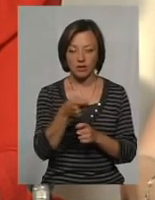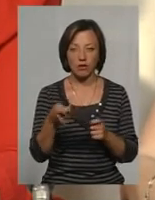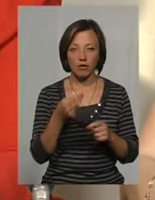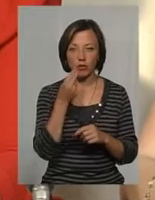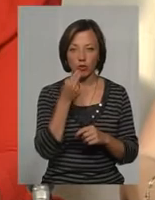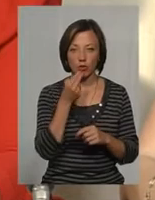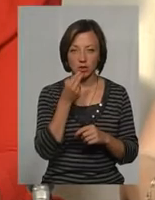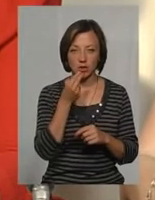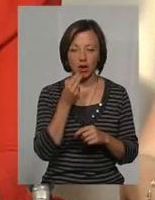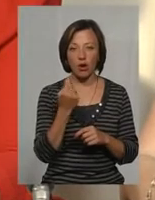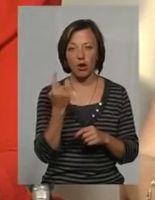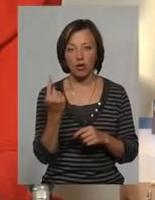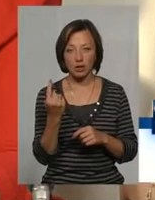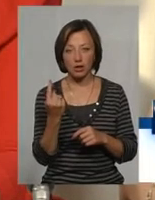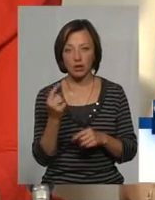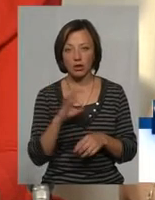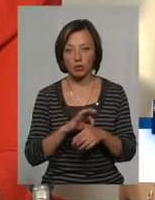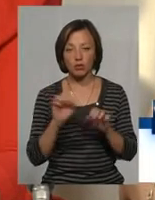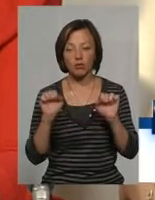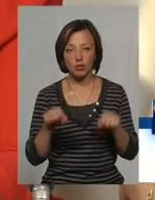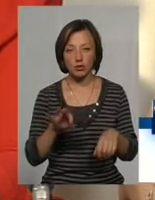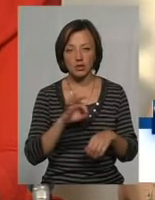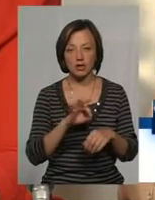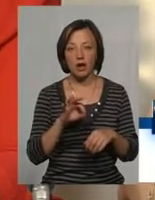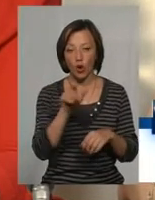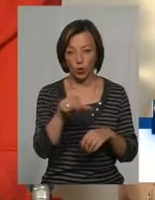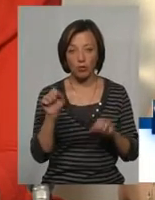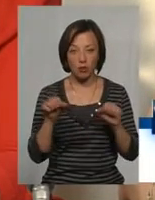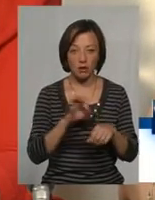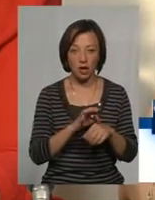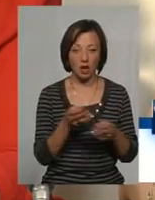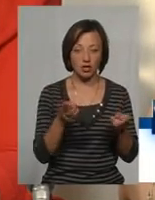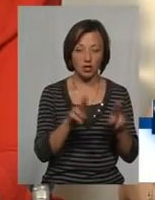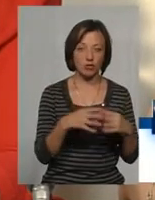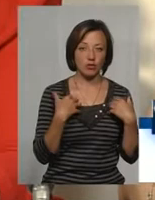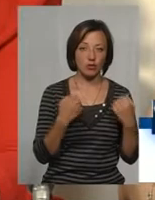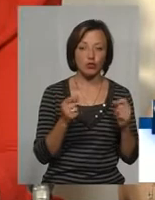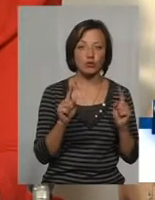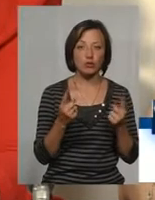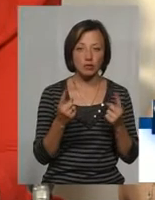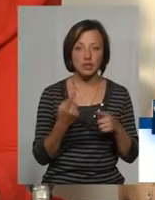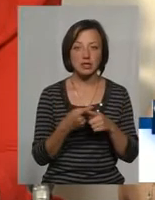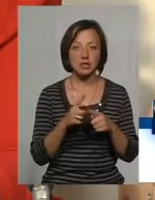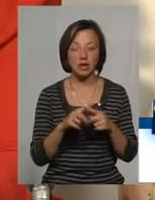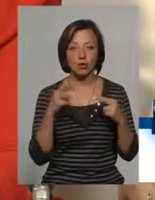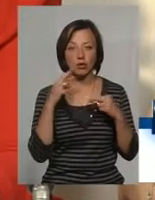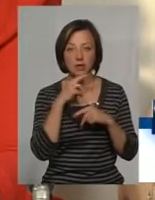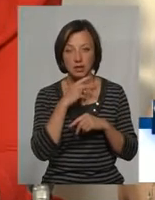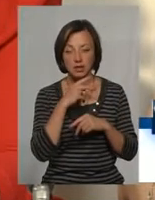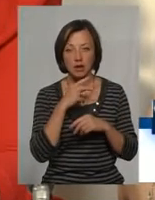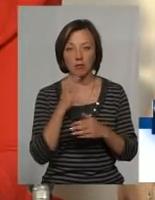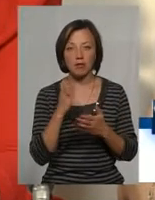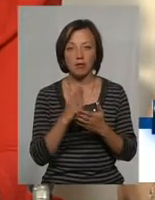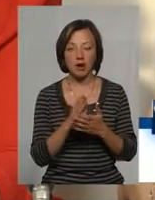продукцію, то одні люди можуть захворіти, а інші залишитись здоровими, тому що даний токсин